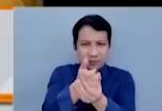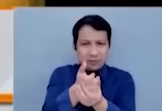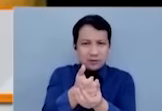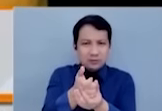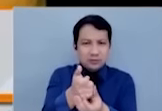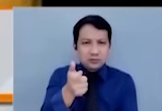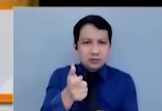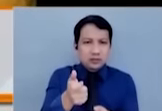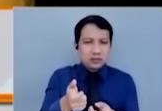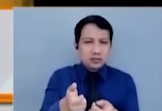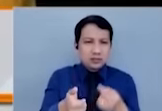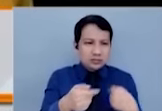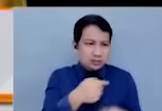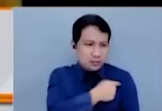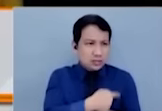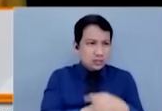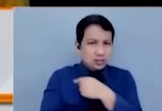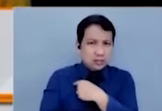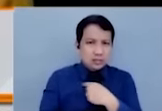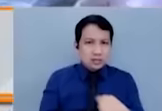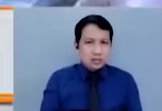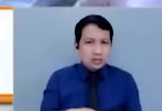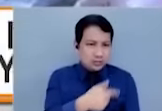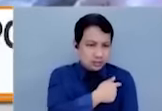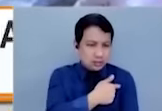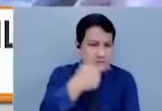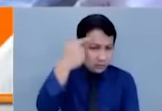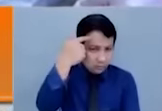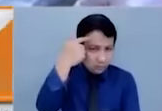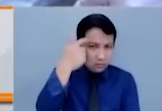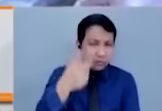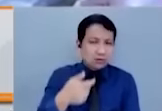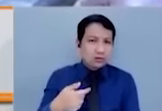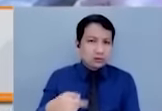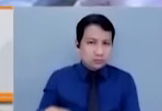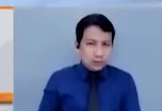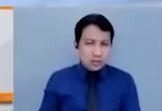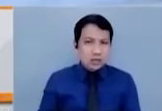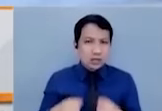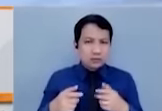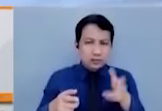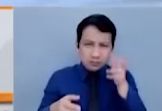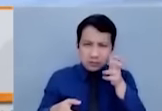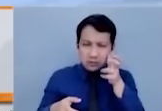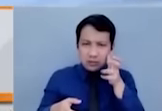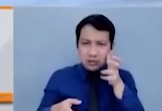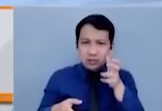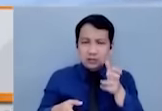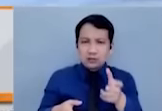sa braso eh. Kaya durog to eh, sa ulo, dibdib. Naririnig ko kanina sa kanila parang